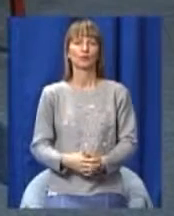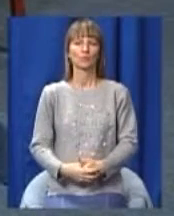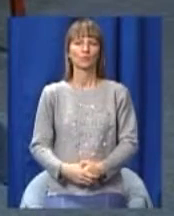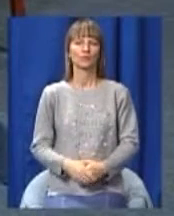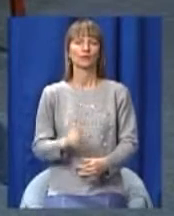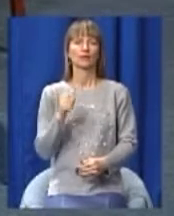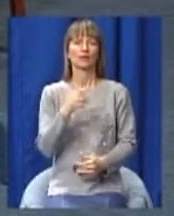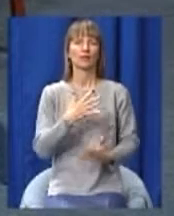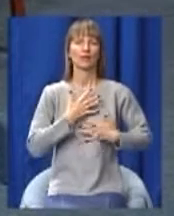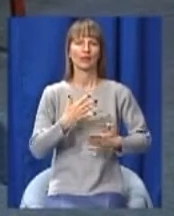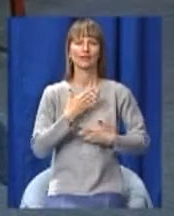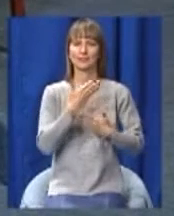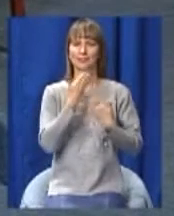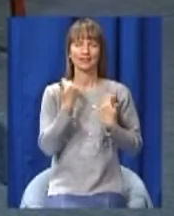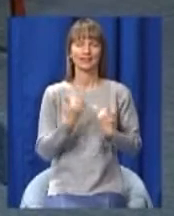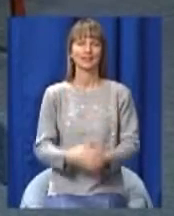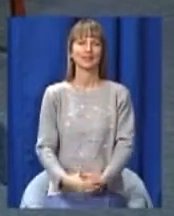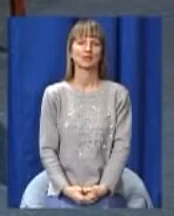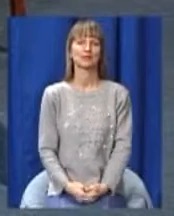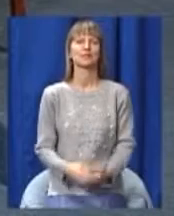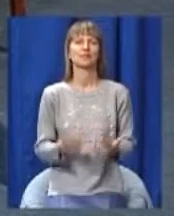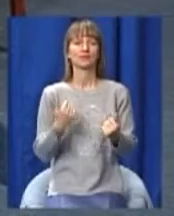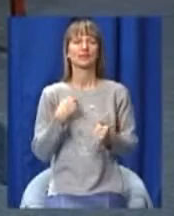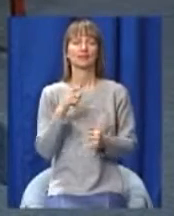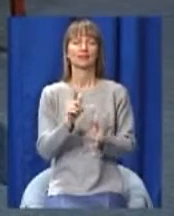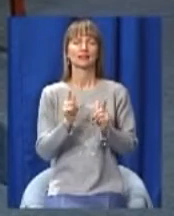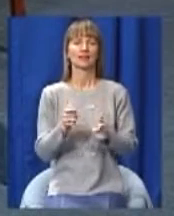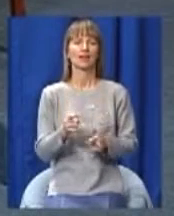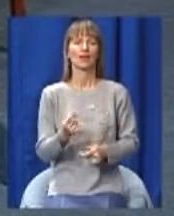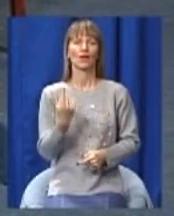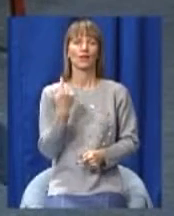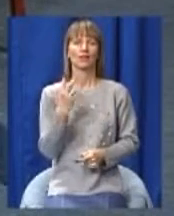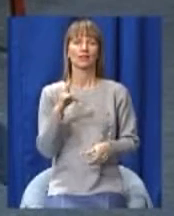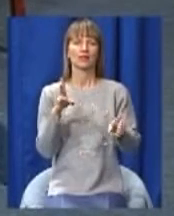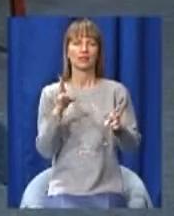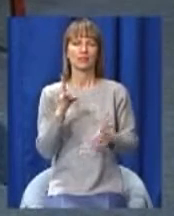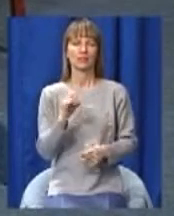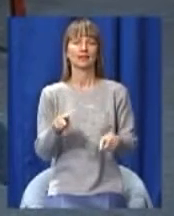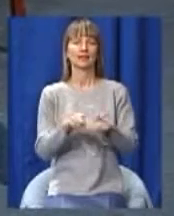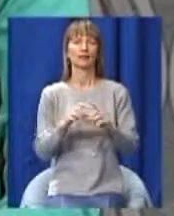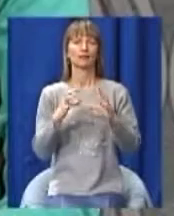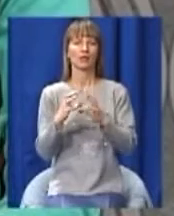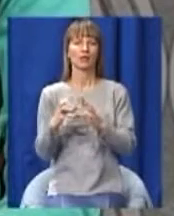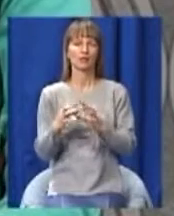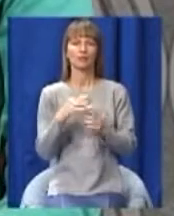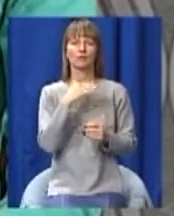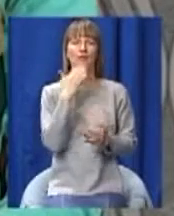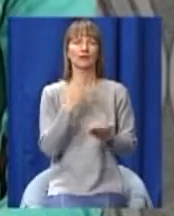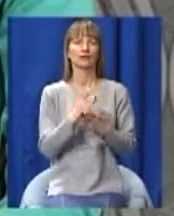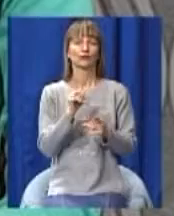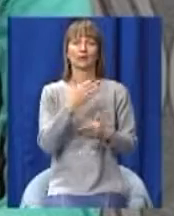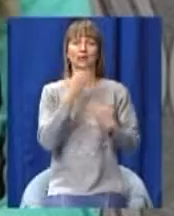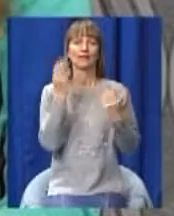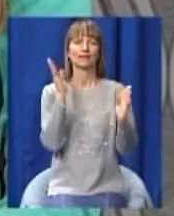Потому что там дышать невозможно. Ну так, я з тобою згодна, бо на таких планетах ну, дуже багато є такого